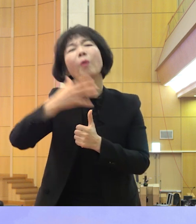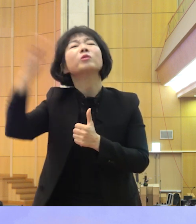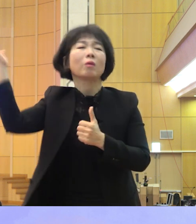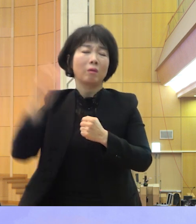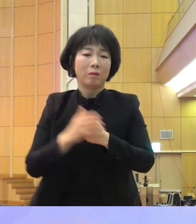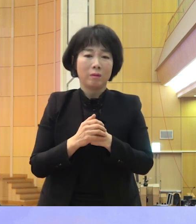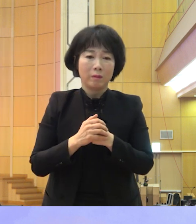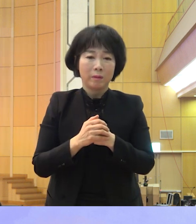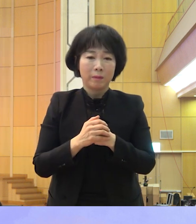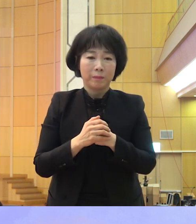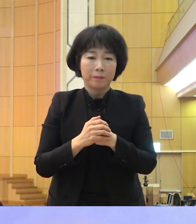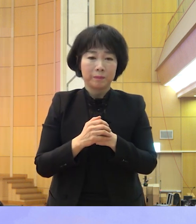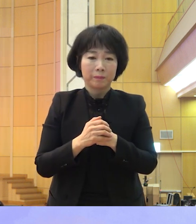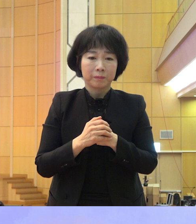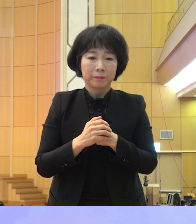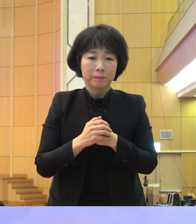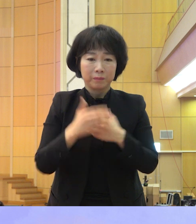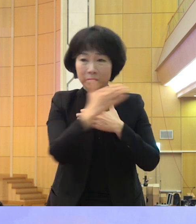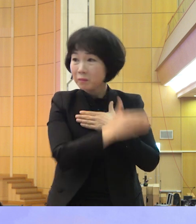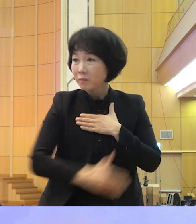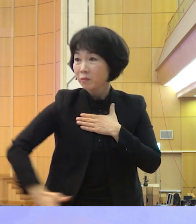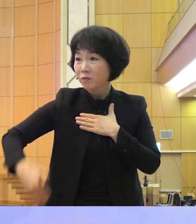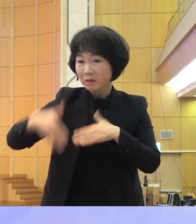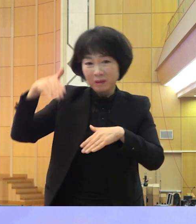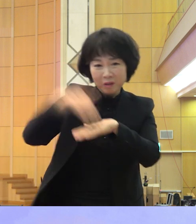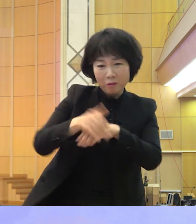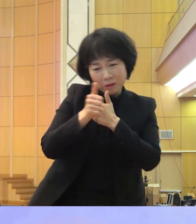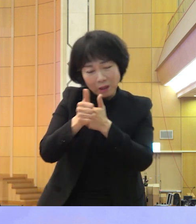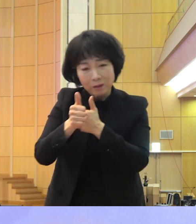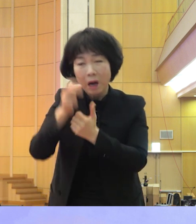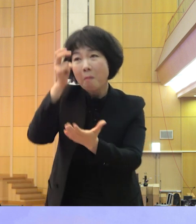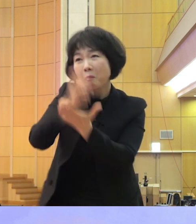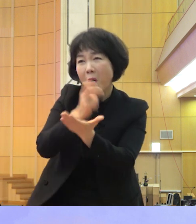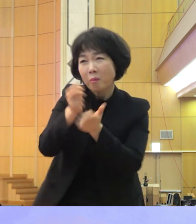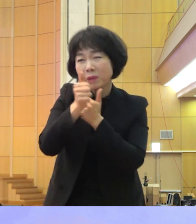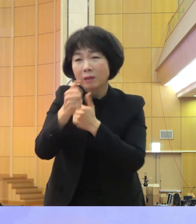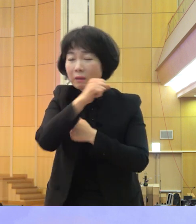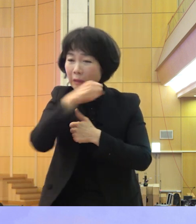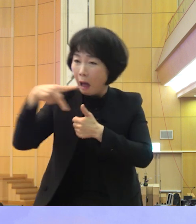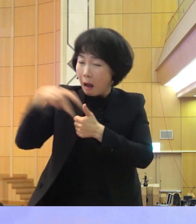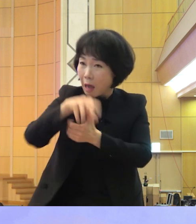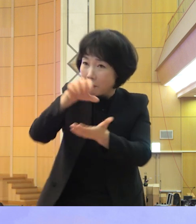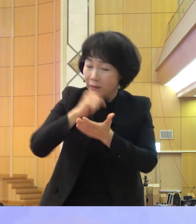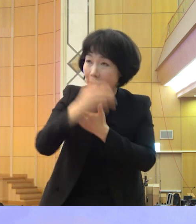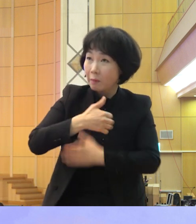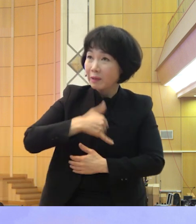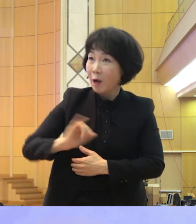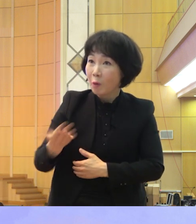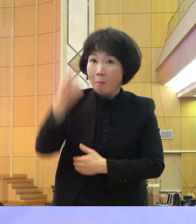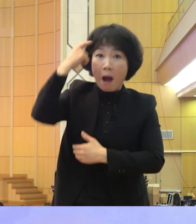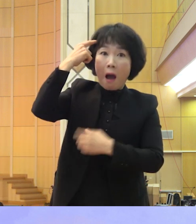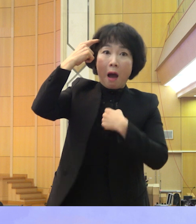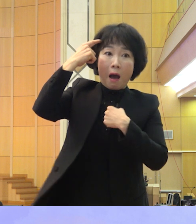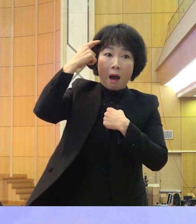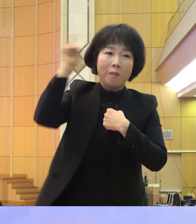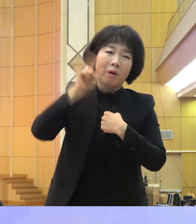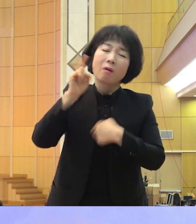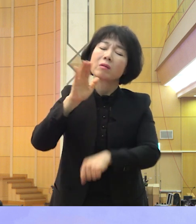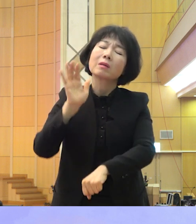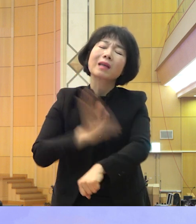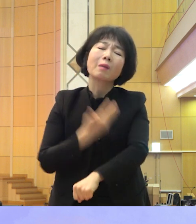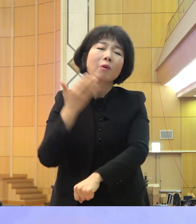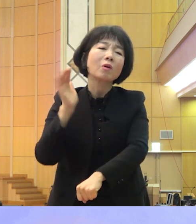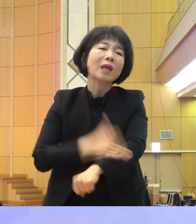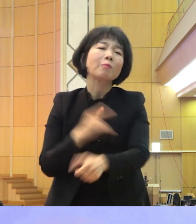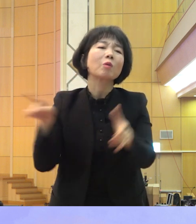것을 자꾸만 율법에 따라서 할례를 받아서 하나님 자녀가 된다라고 하는 건 잘못